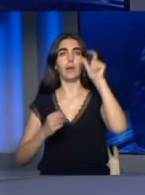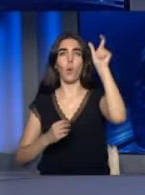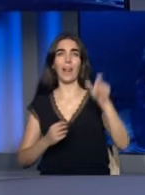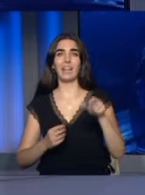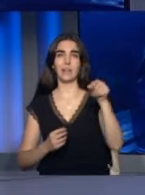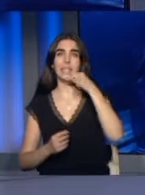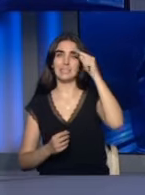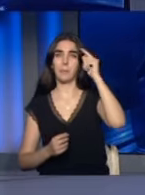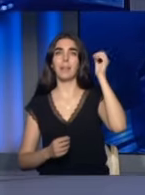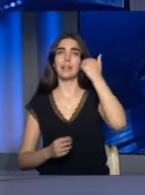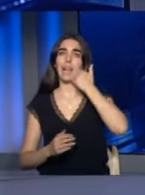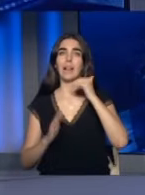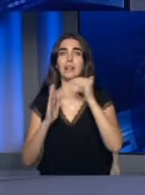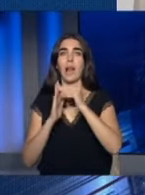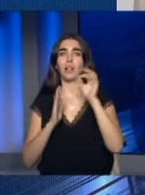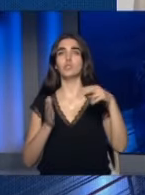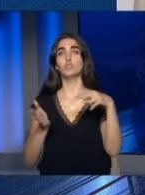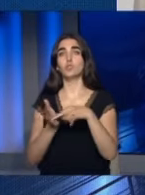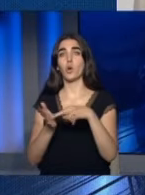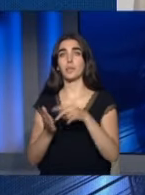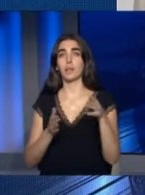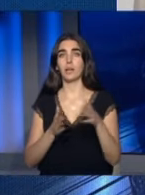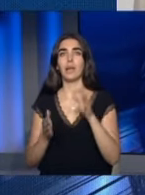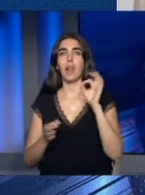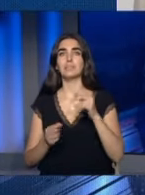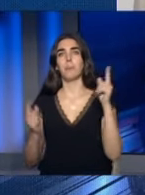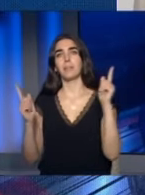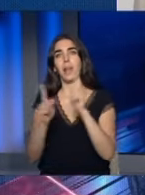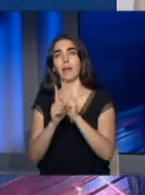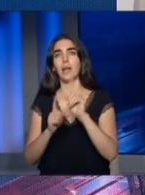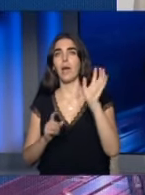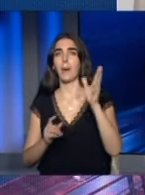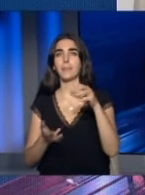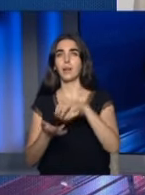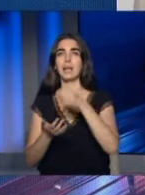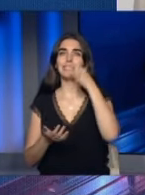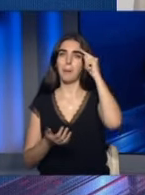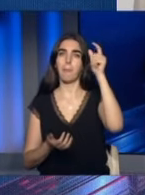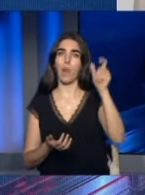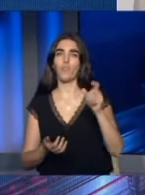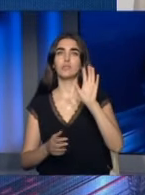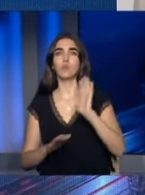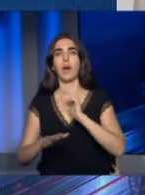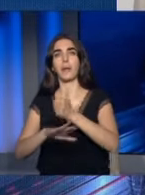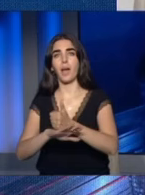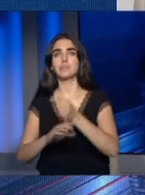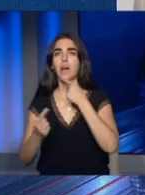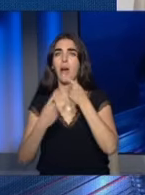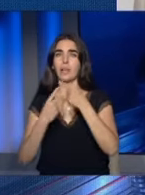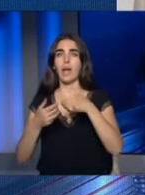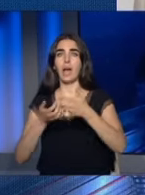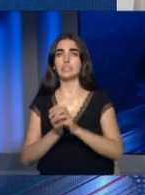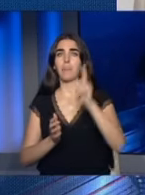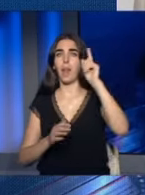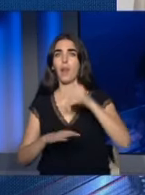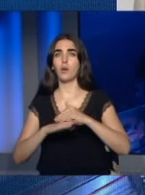يومي الاثنين والثلاثاء سوريا حيث يلتقي وزير الموارد المائيه حسم مخلوف ويراس معه في حضور الامين العام للمجلس